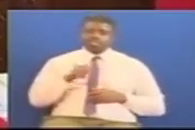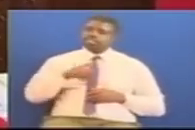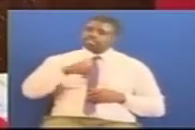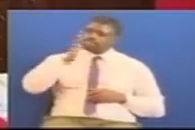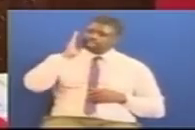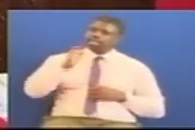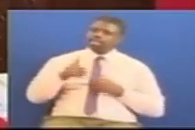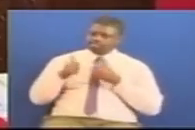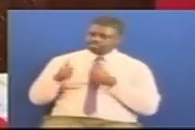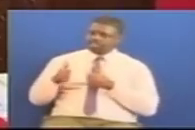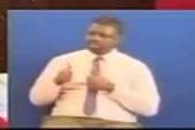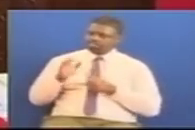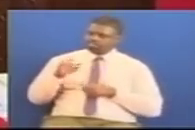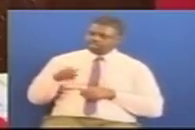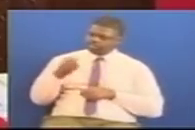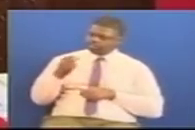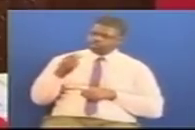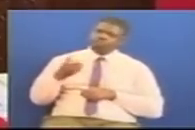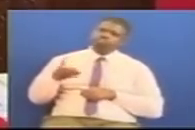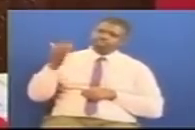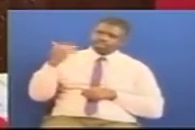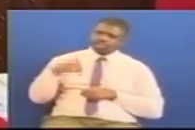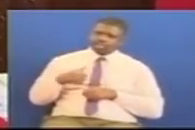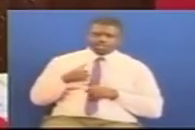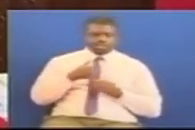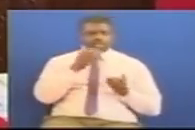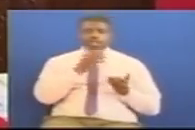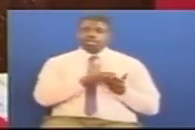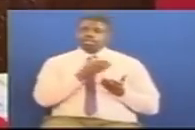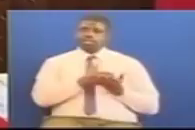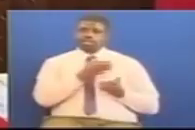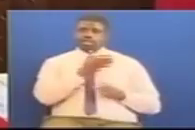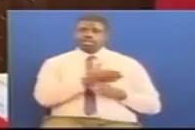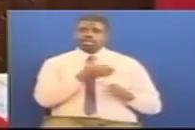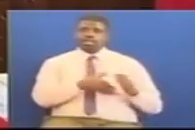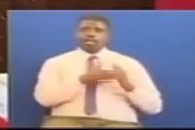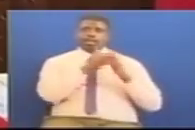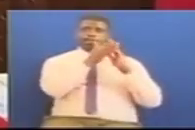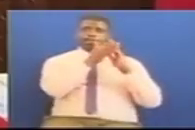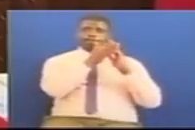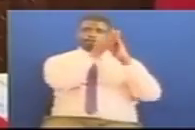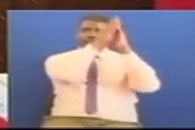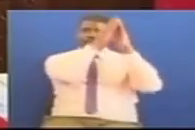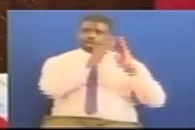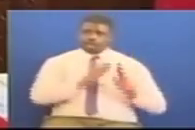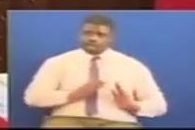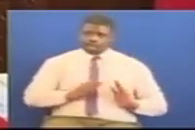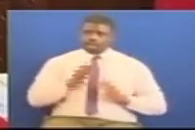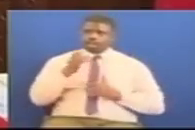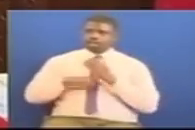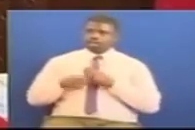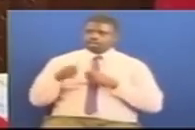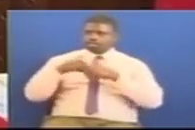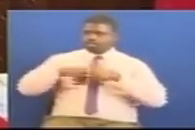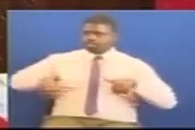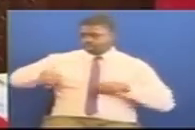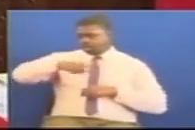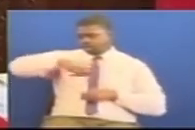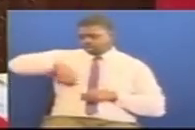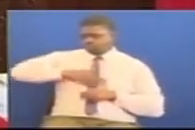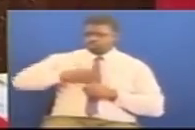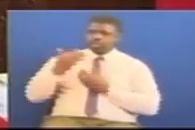iliahidi miaka miwili iliyopita kwamba itahakikisha inajenga minara katika mipaka yetu yote ya